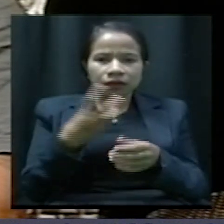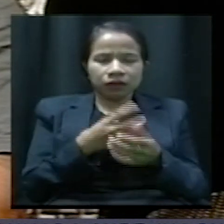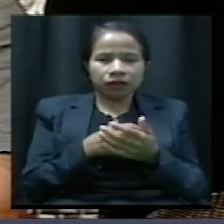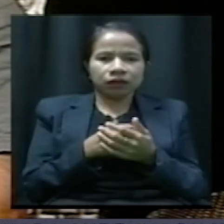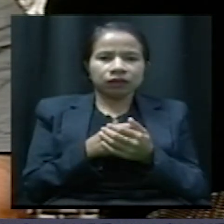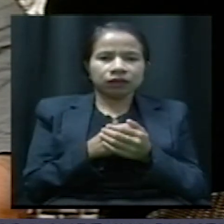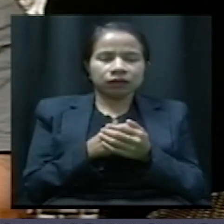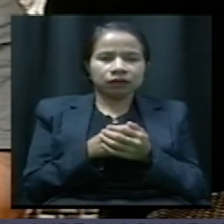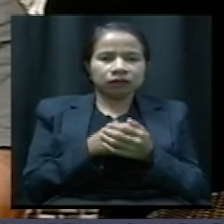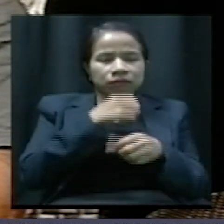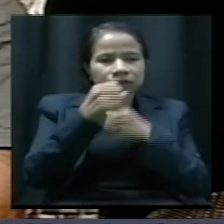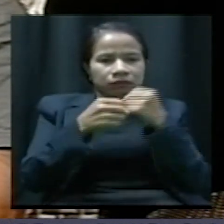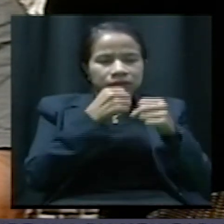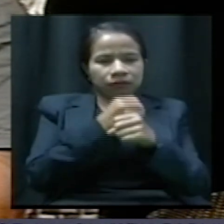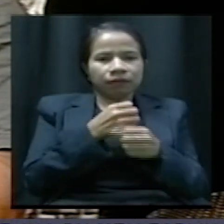ia anualmente